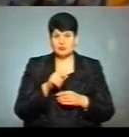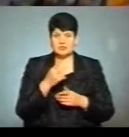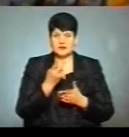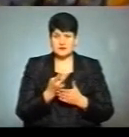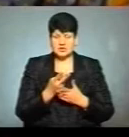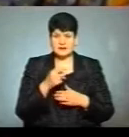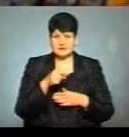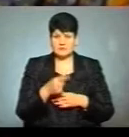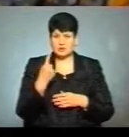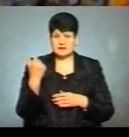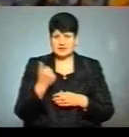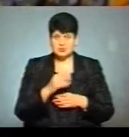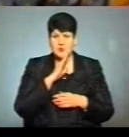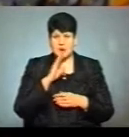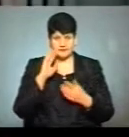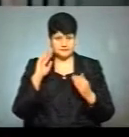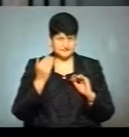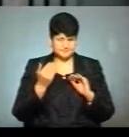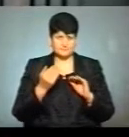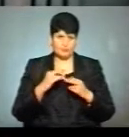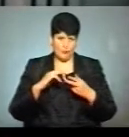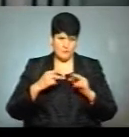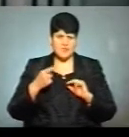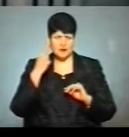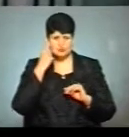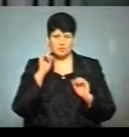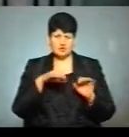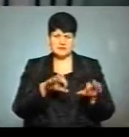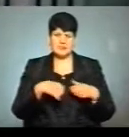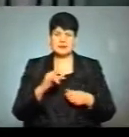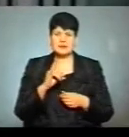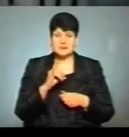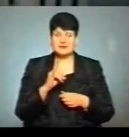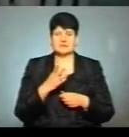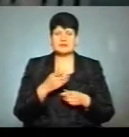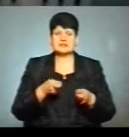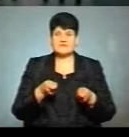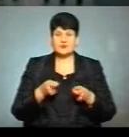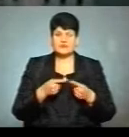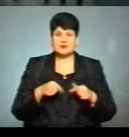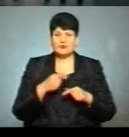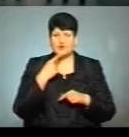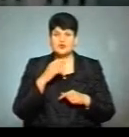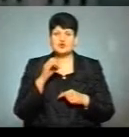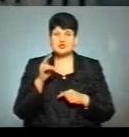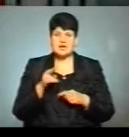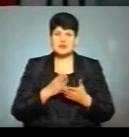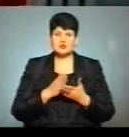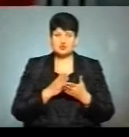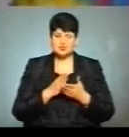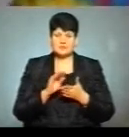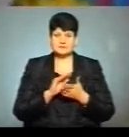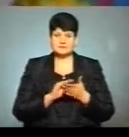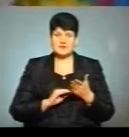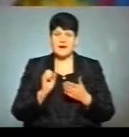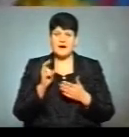мати передумає, може забрати дитину. Завідувачка відділення Наталія Бадюк каже, сьогодні соціальні служби склали акт про залишену дитину